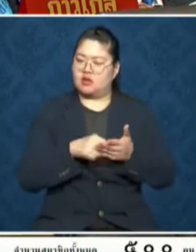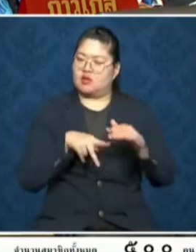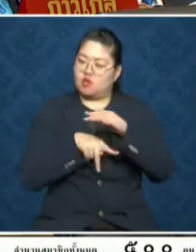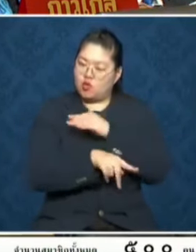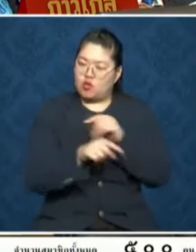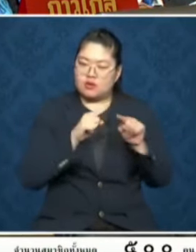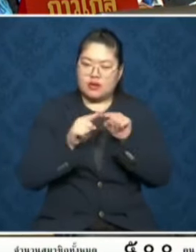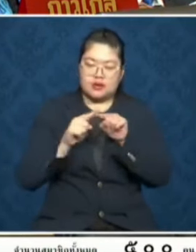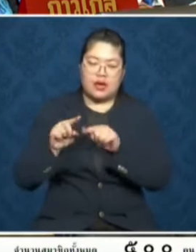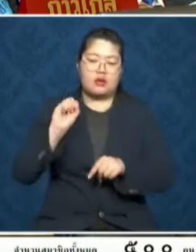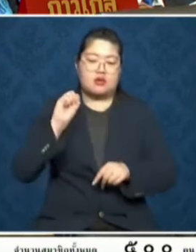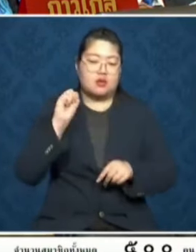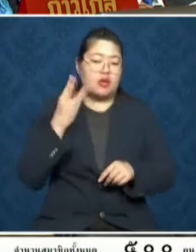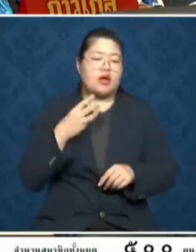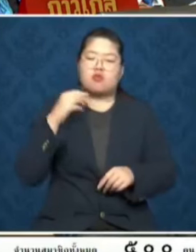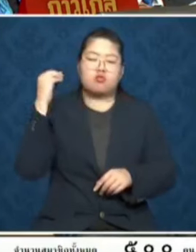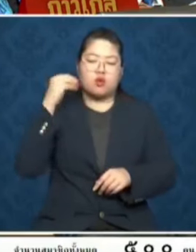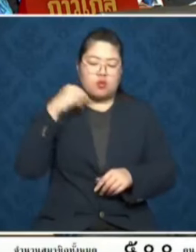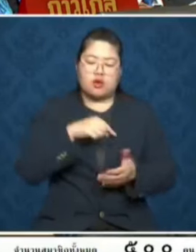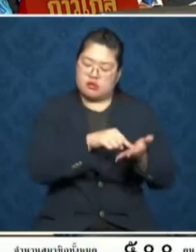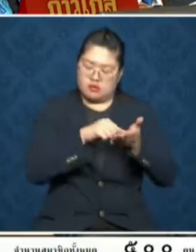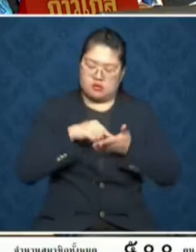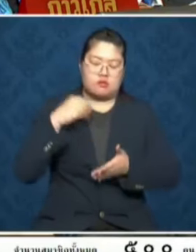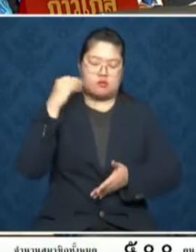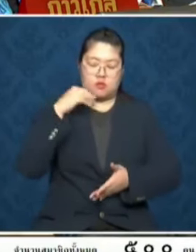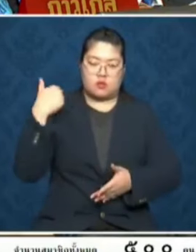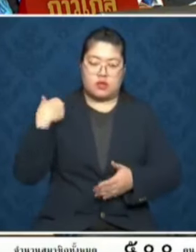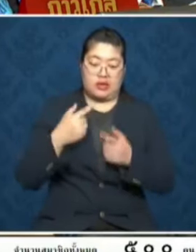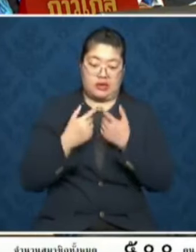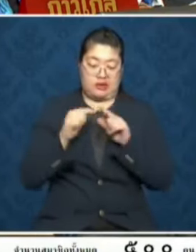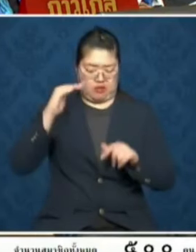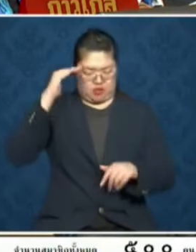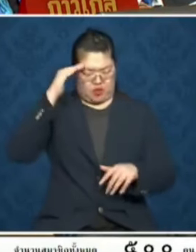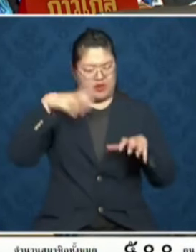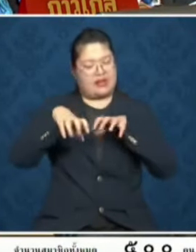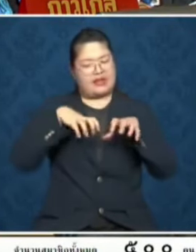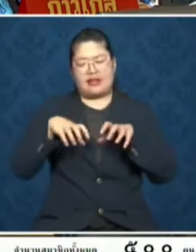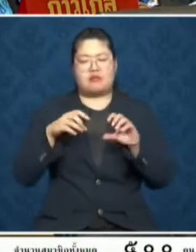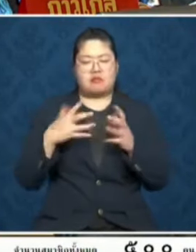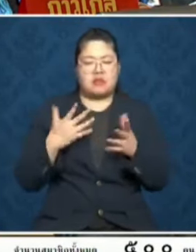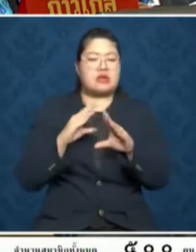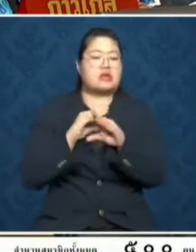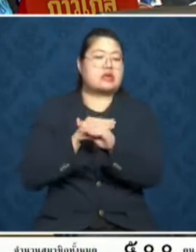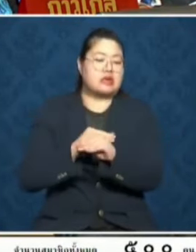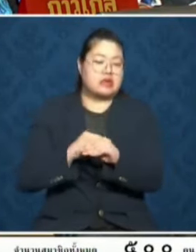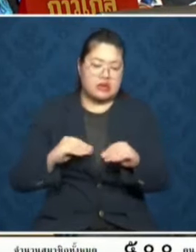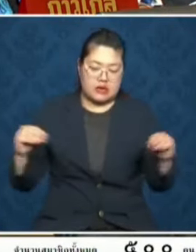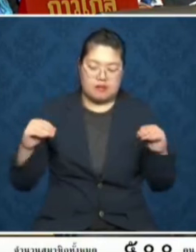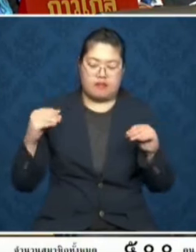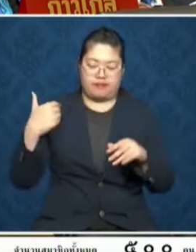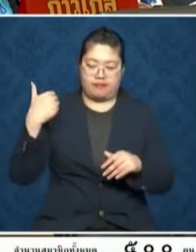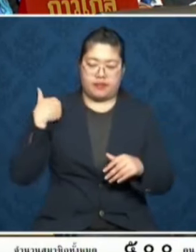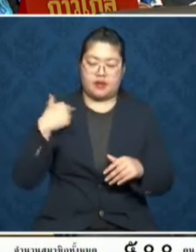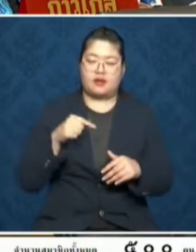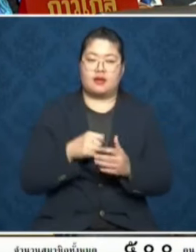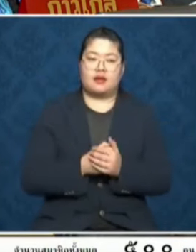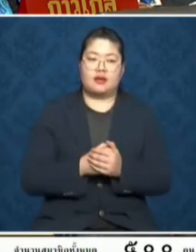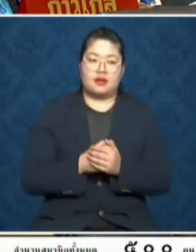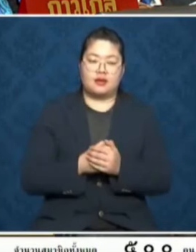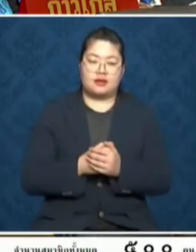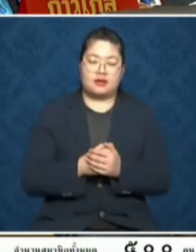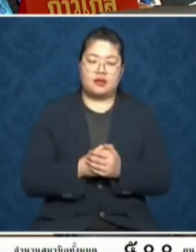การยักยอกเงินสวัสดิการอยู่บ่อยครั้งแต่นอกจากกองทัพจะไม่ทำอะไรแล้วก็ยังปล่อยให้เรื่องเลือนหายไปพร้อมกับการ